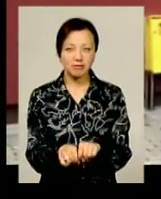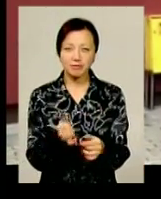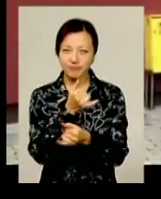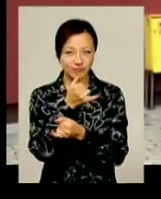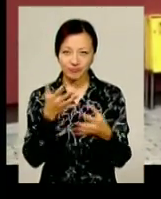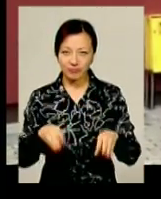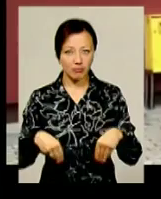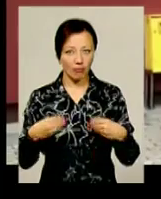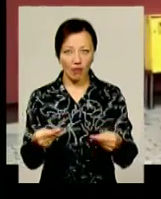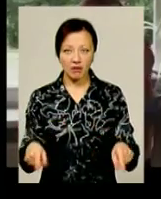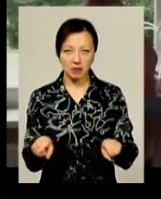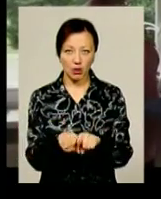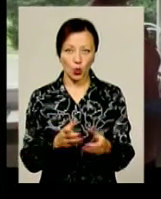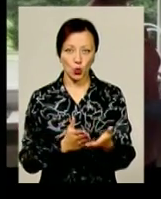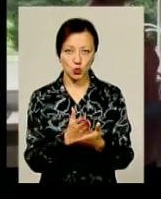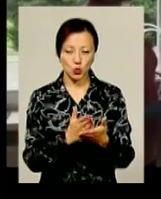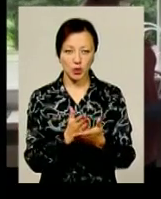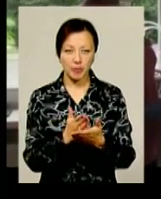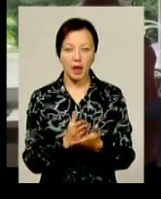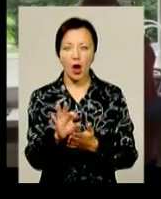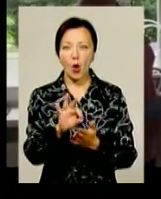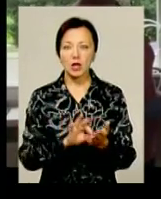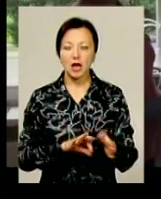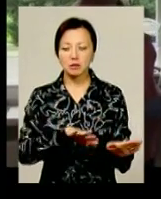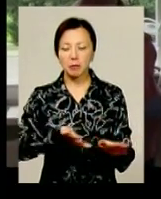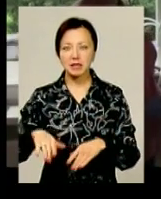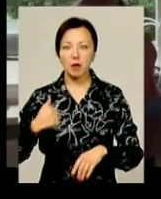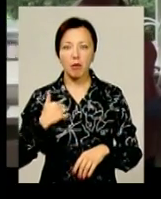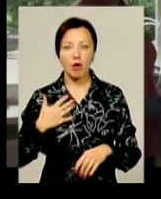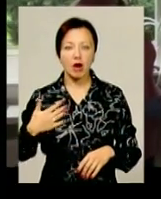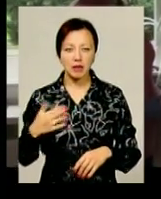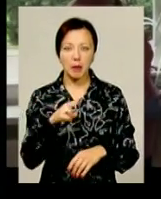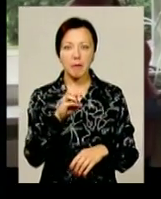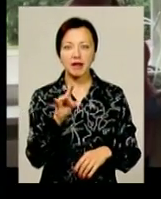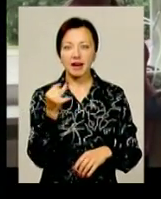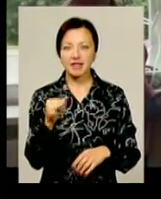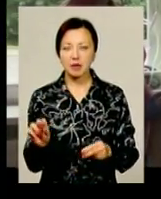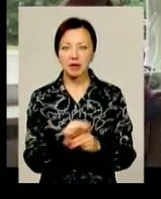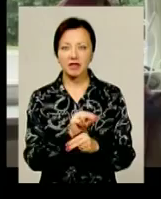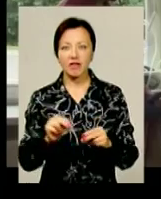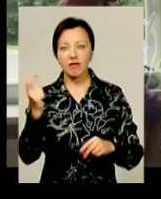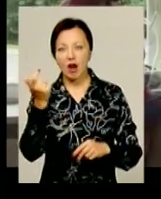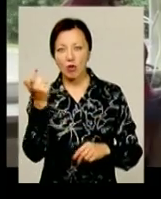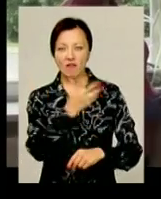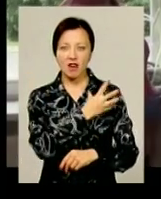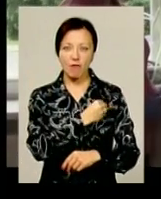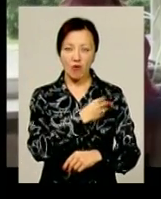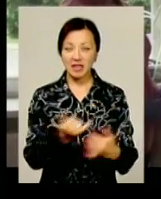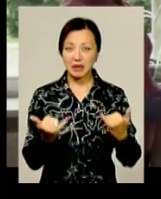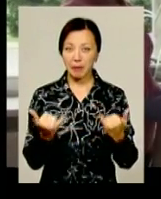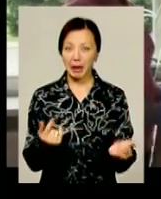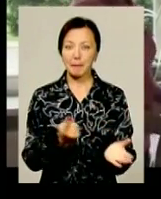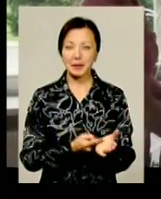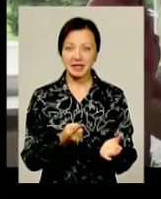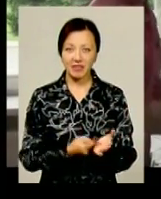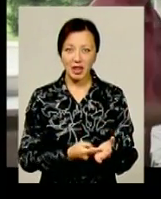можем предоставить такие условия. Нагадаємо, одразу після поранення Олександра Петраківського лікували медики Харкова та Львова. Як тепер